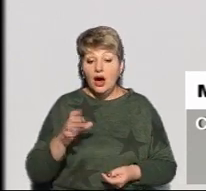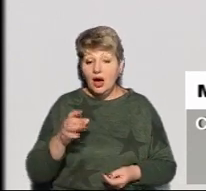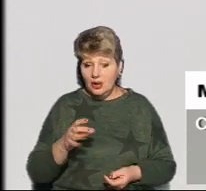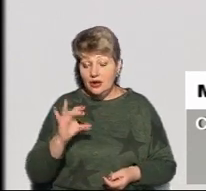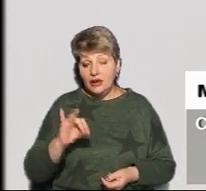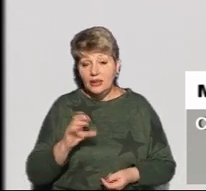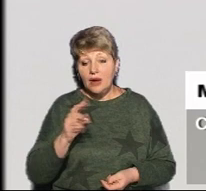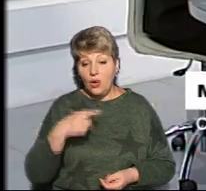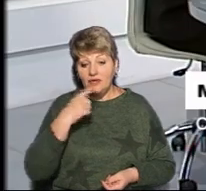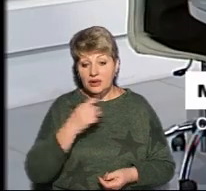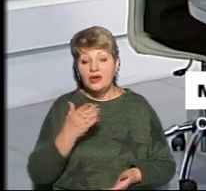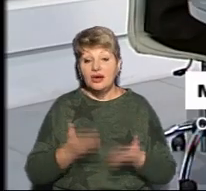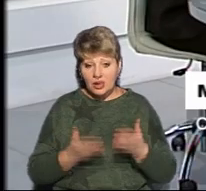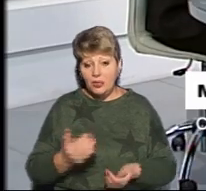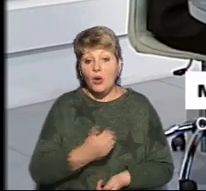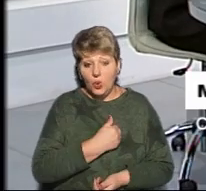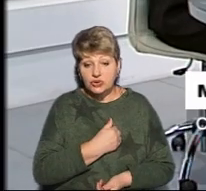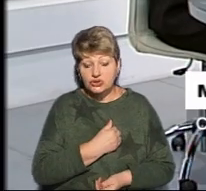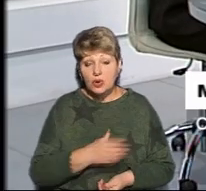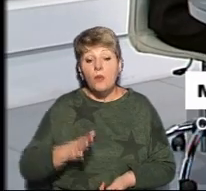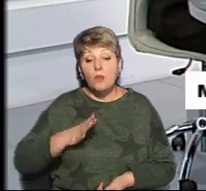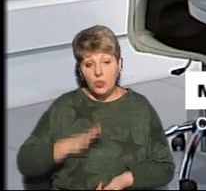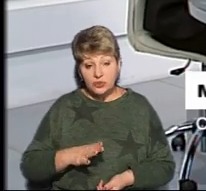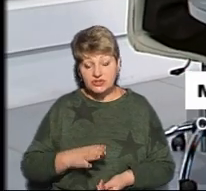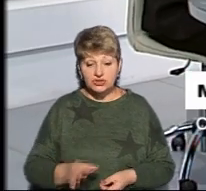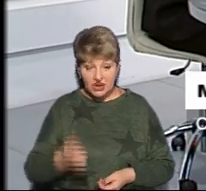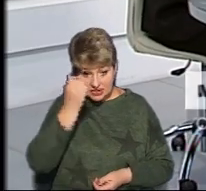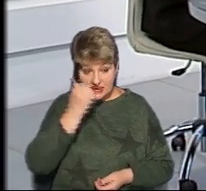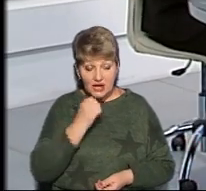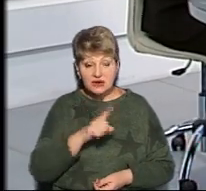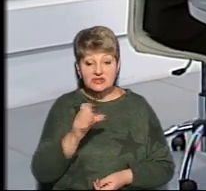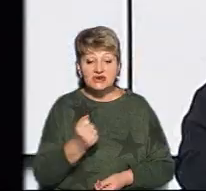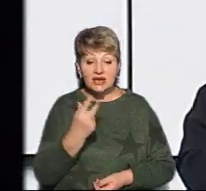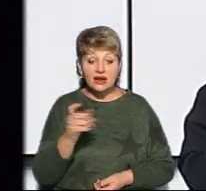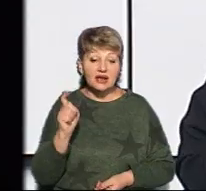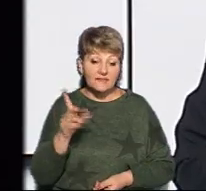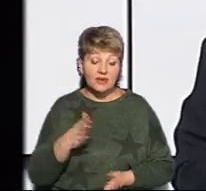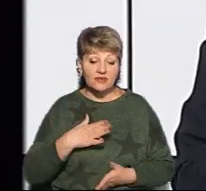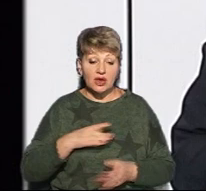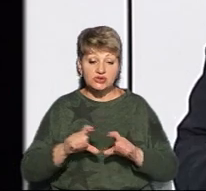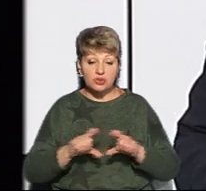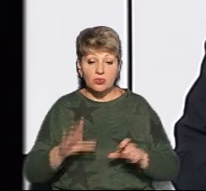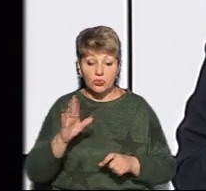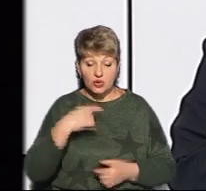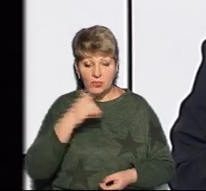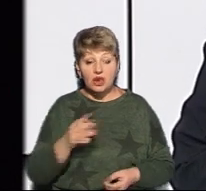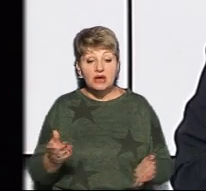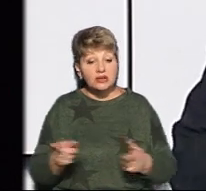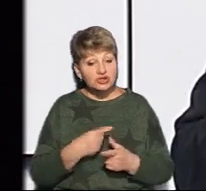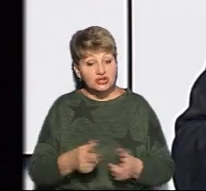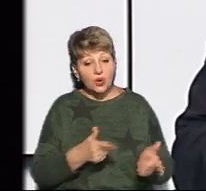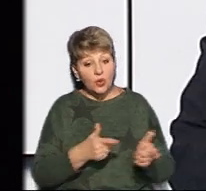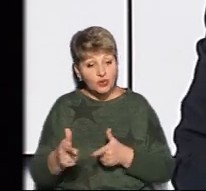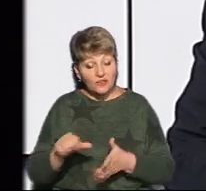мусиш. Пане Юрію, дякую. Дякую за відповіді і роз'яснення. За кілька хвилин в нашій студії ми говоритимемо про те, чи